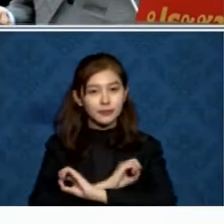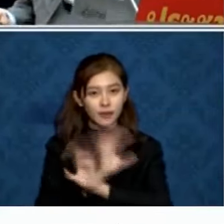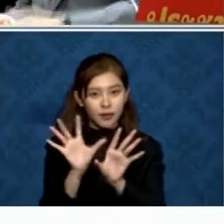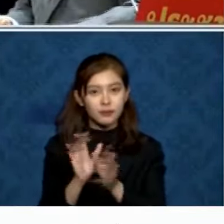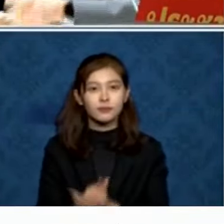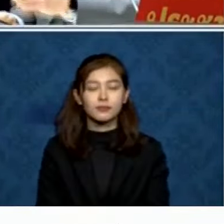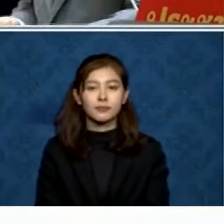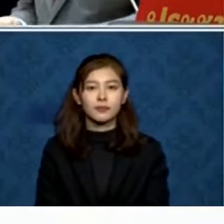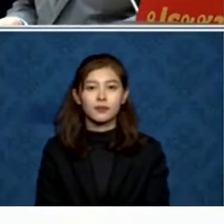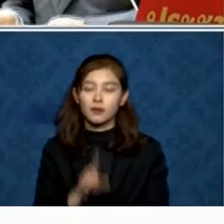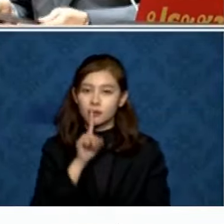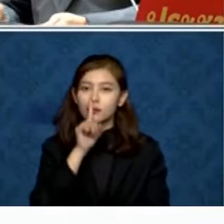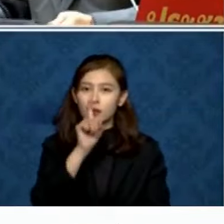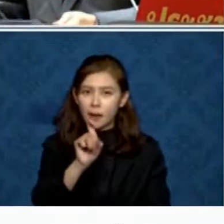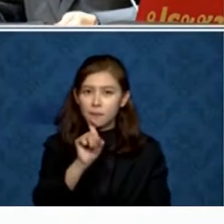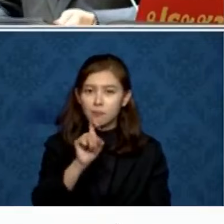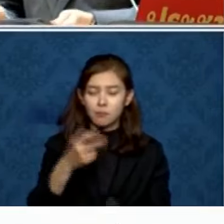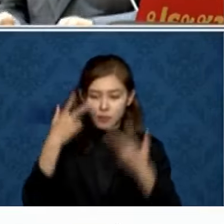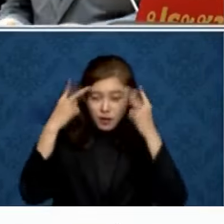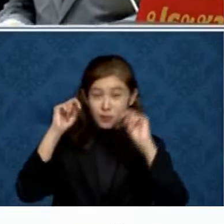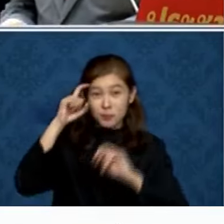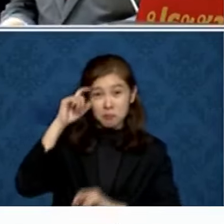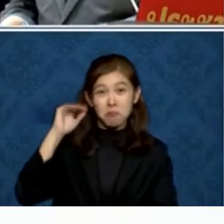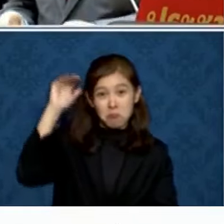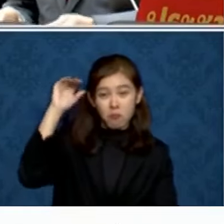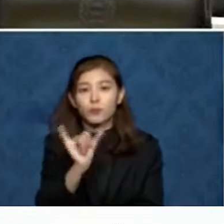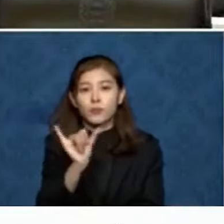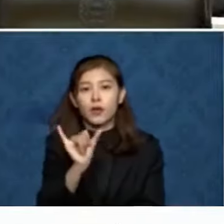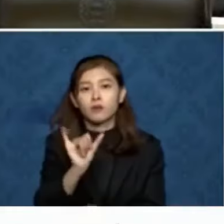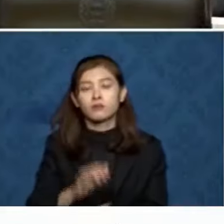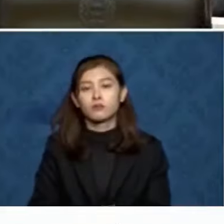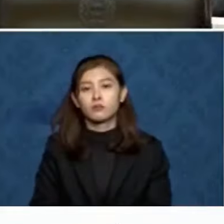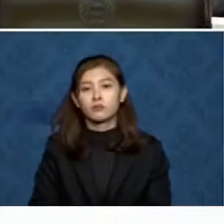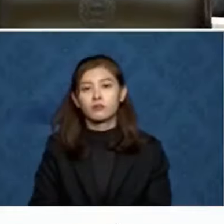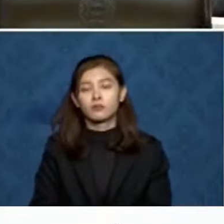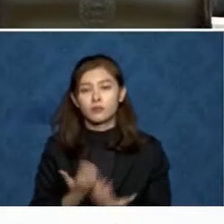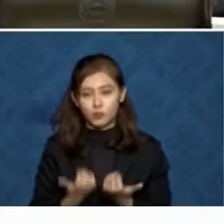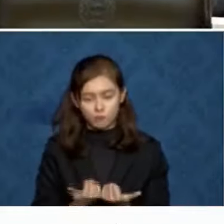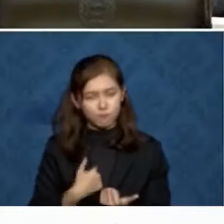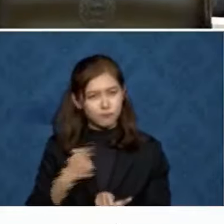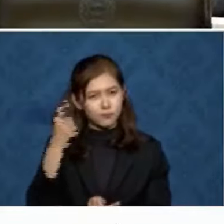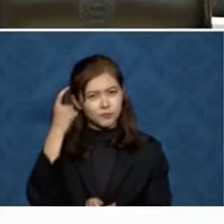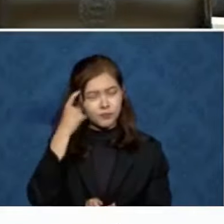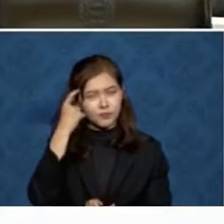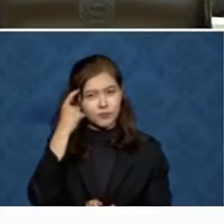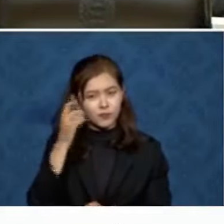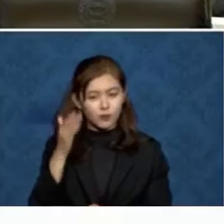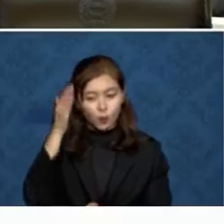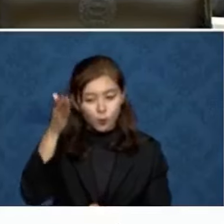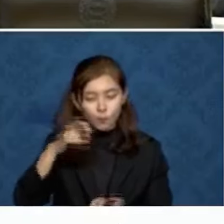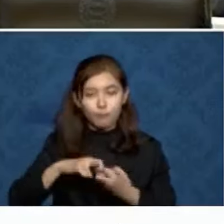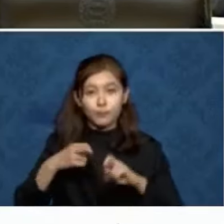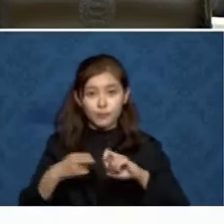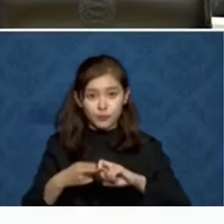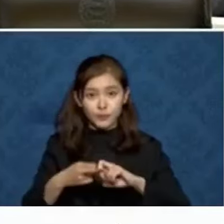ฮะสโลแกนของเพื่อไทยจากคิดใหญ่ทำเป็นกลับเป็นคิดกู้ทำกู้เพราะงบ 67ของพลเอกประยุทธ์ที่ผ่านมา